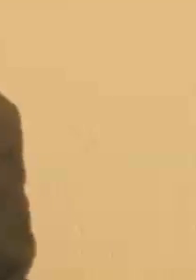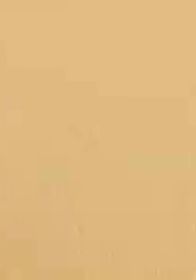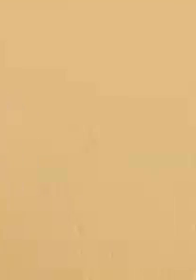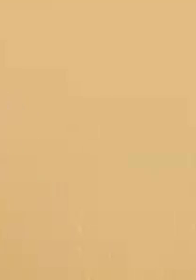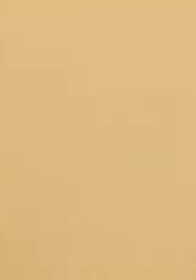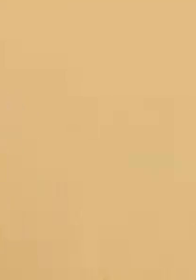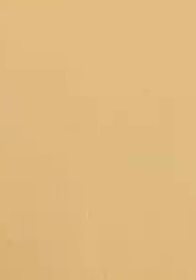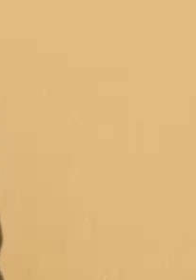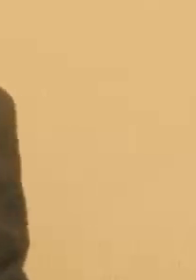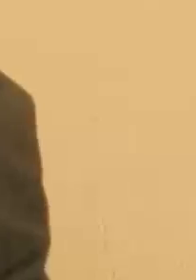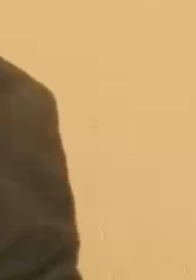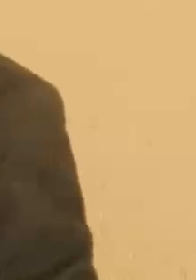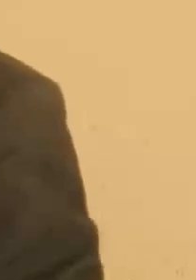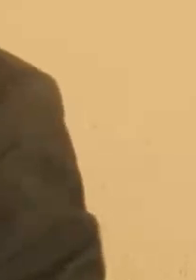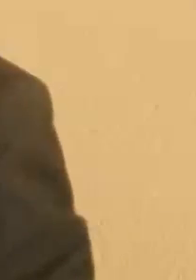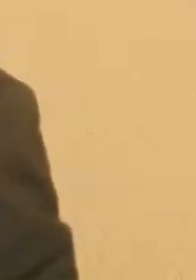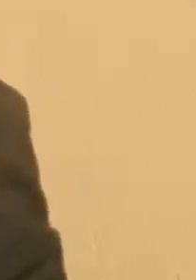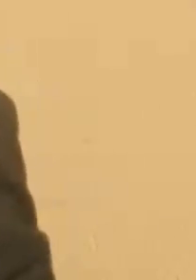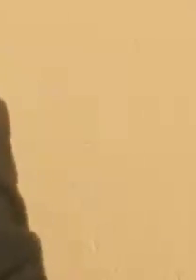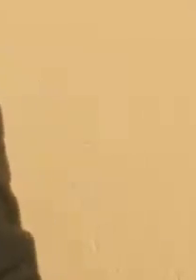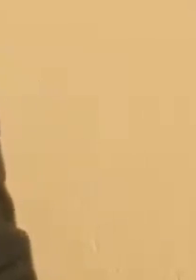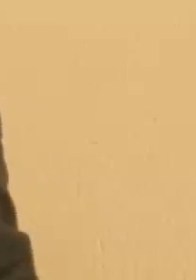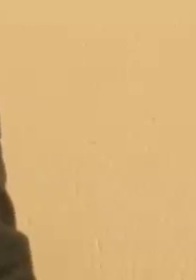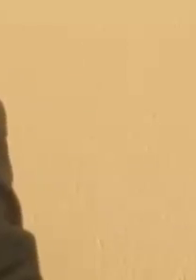mbere. Mama ye.